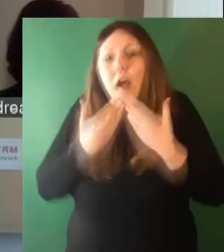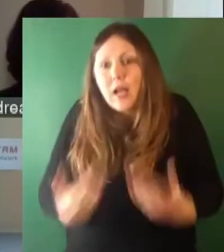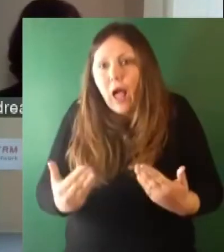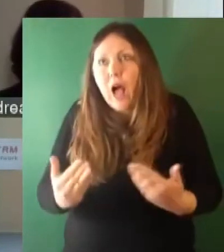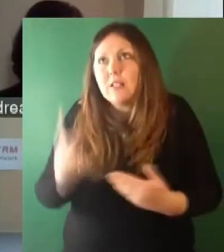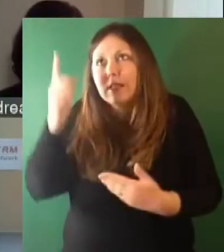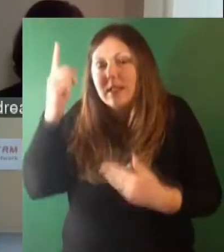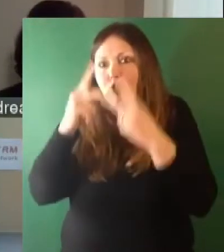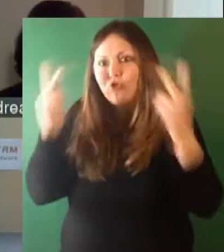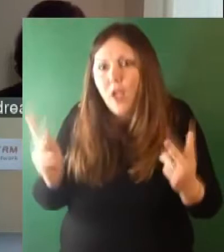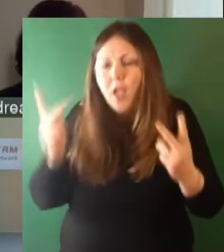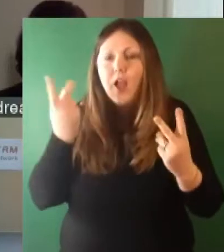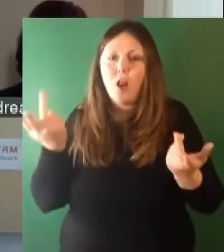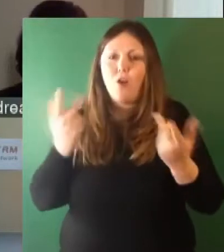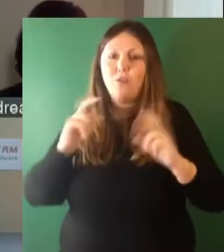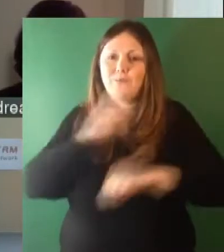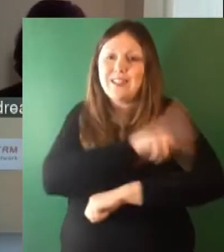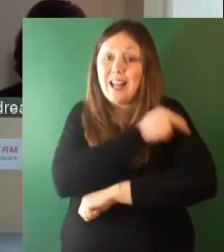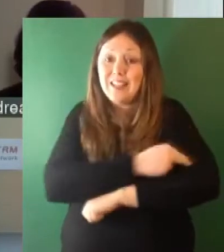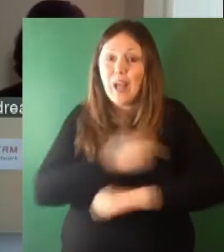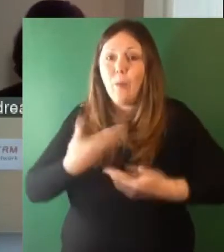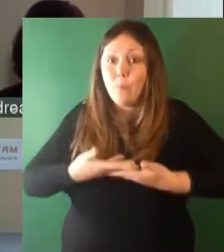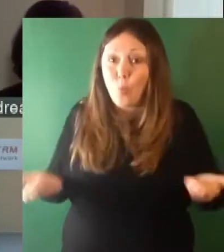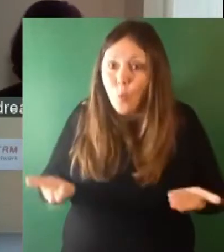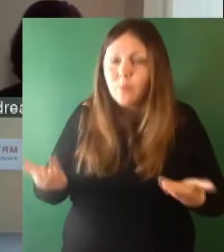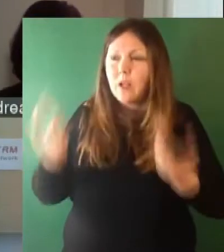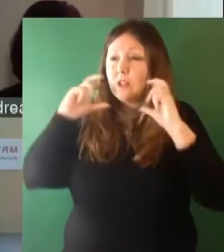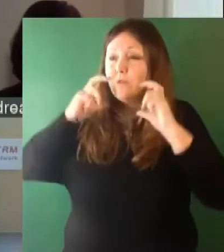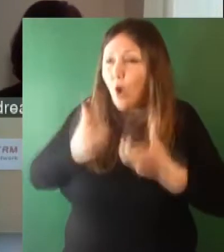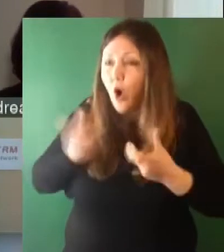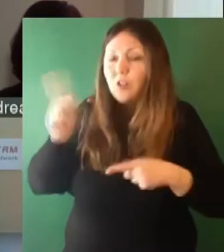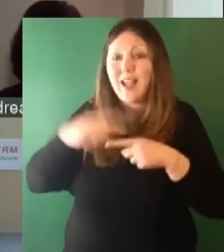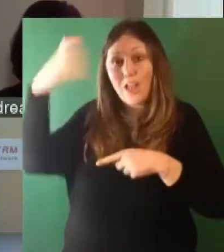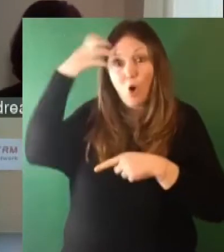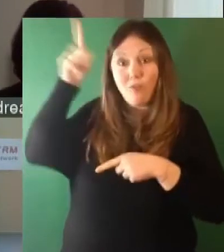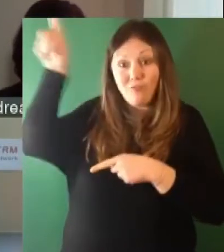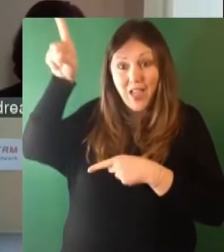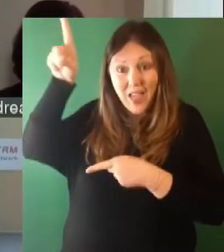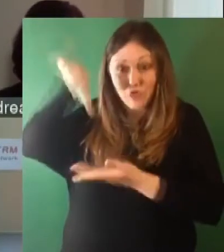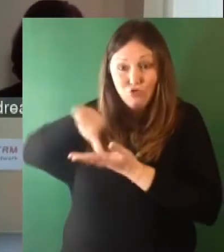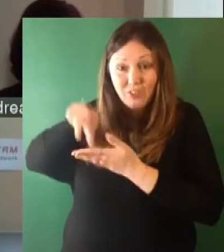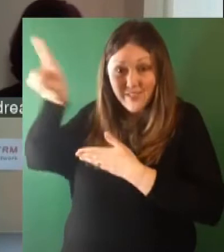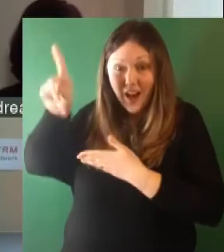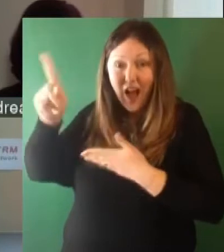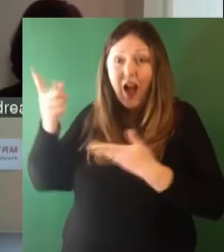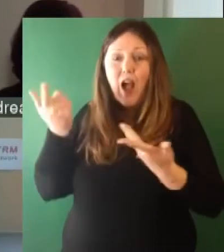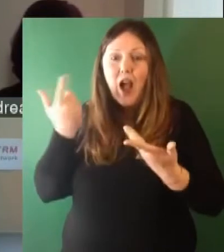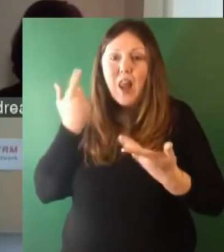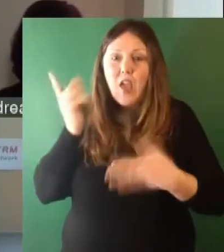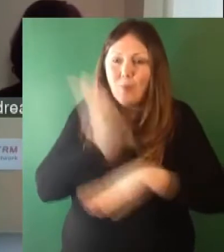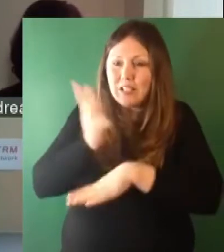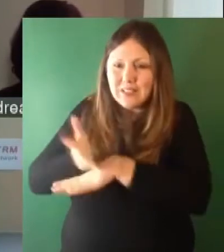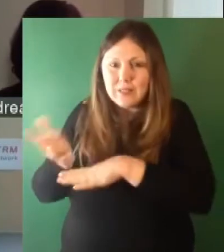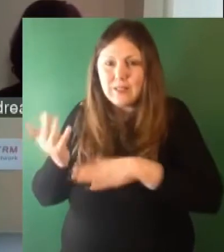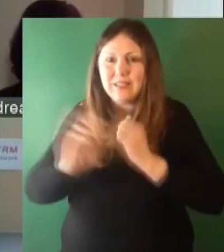dalla sanità pubblica e anche dalle misure del governo centrale ad oggi fanno sì che in Puglia abbiamo